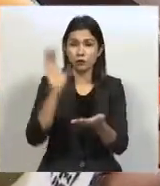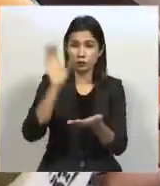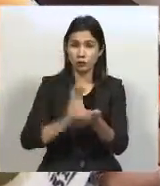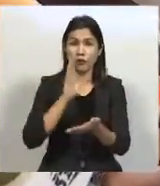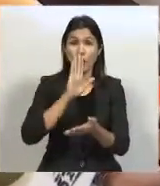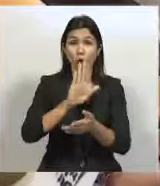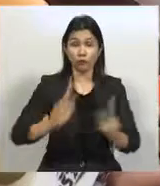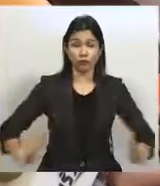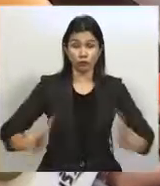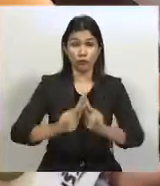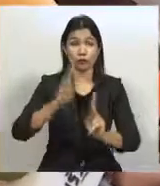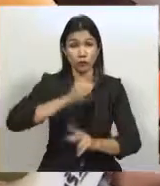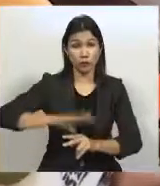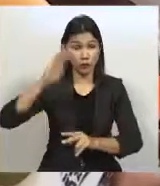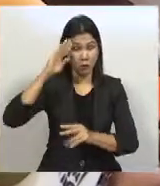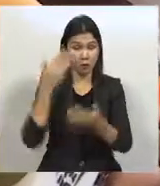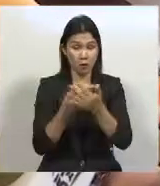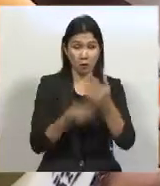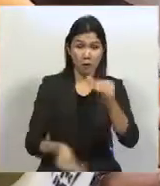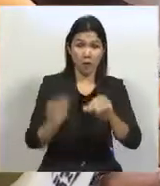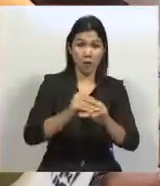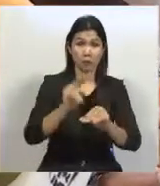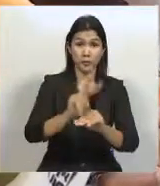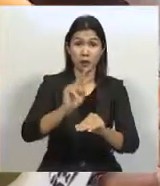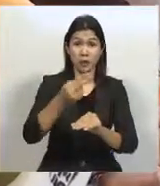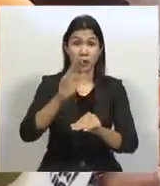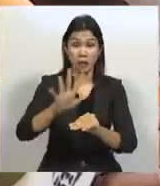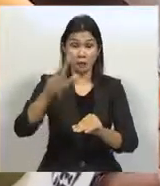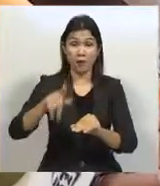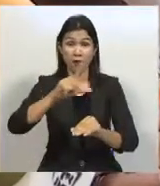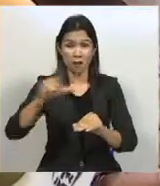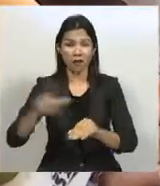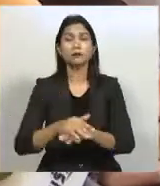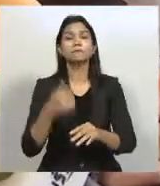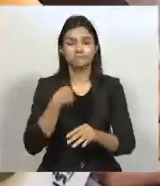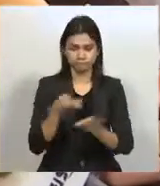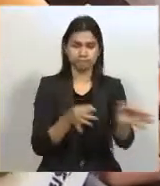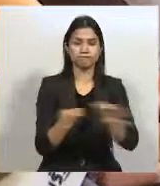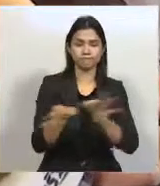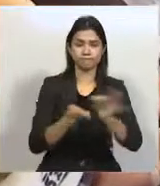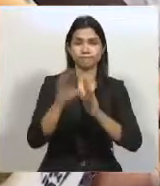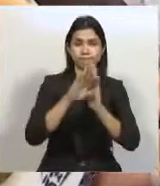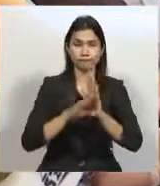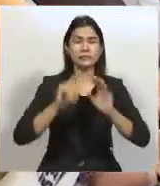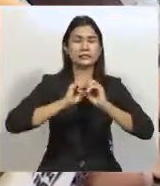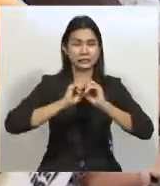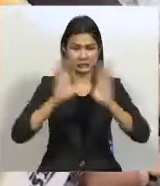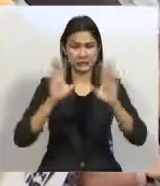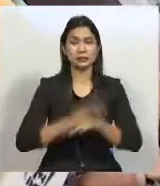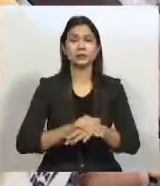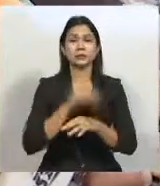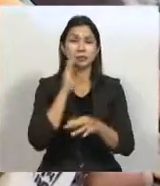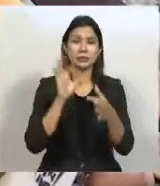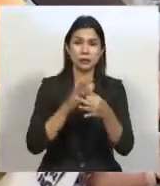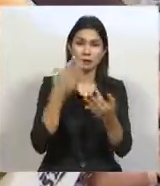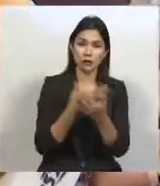ระทรวงมหาดไทยที่เพิ่มขึ้นกว่า 25,000 ล้านบาทนะคะบอกว่าจะมีการชี้แจงรายละเอียดต่อที่ประชุมให้มีความชัดเจนถึ